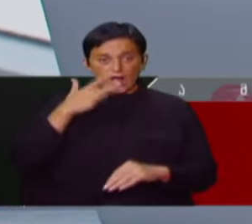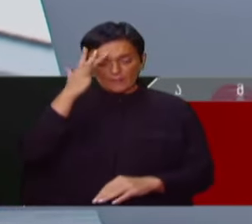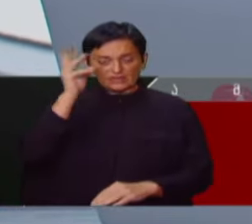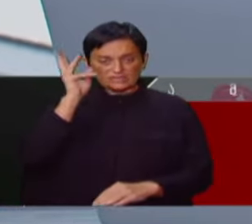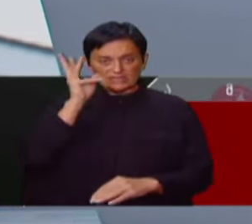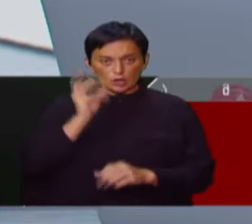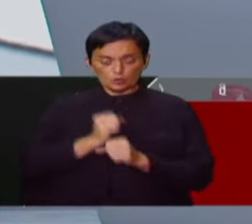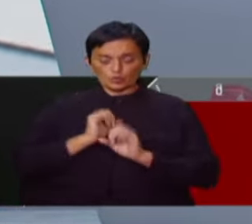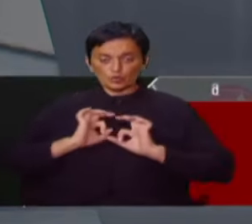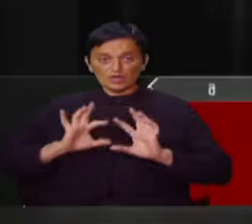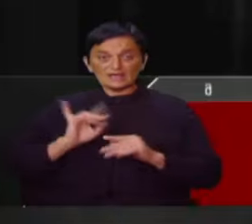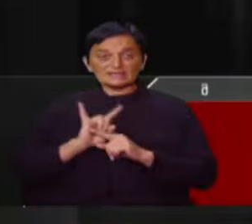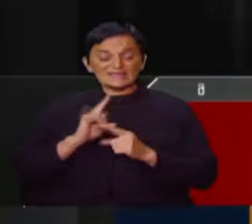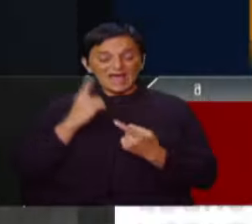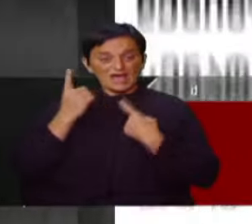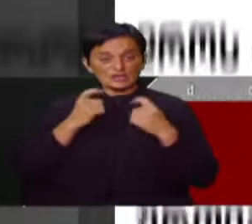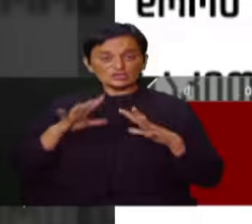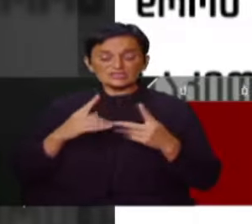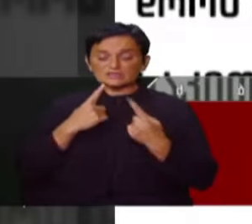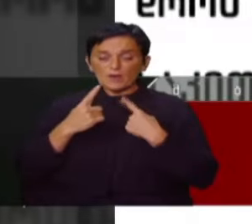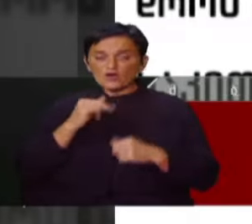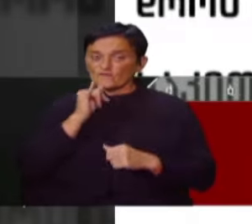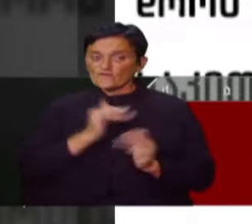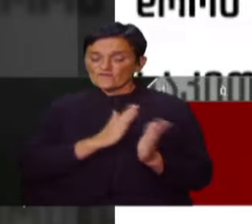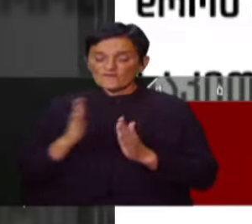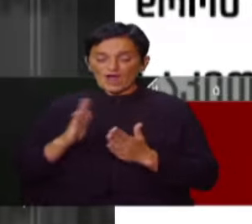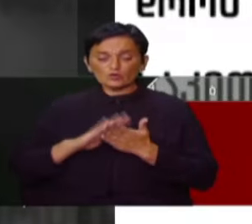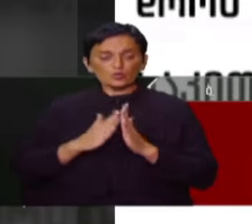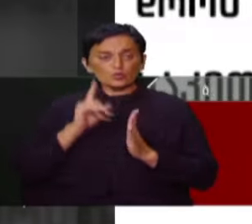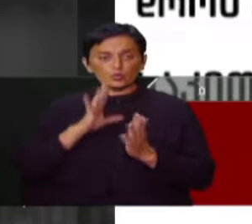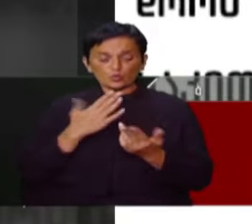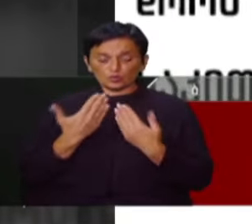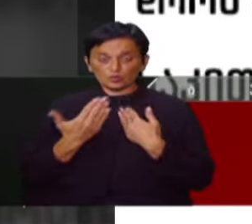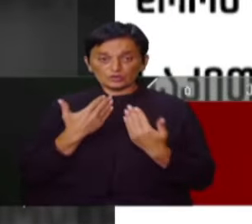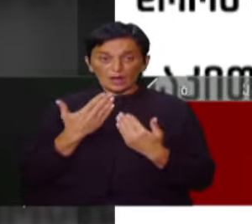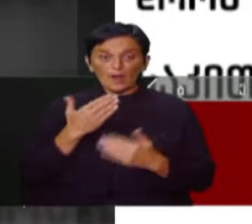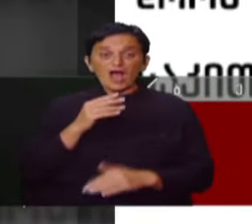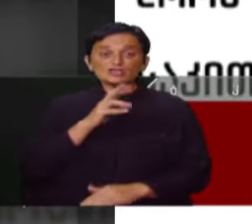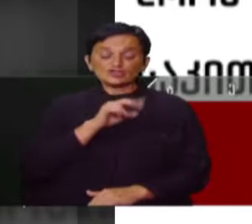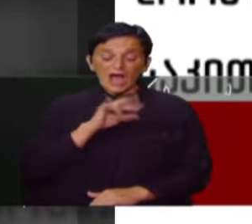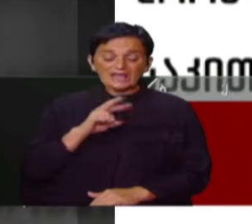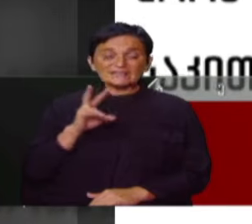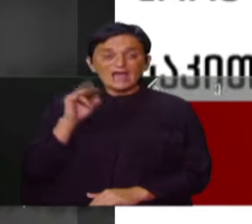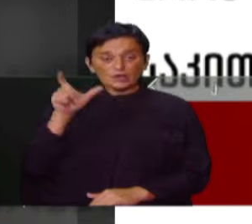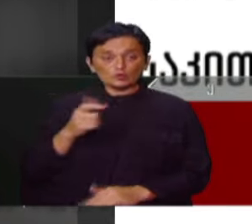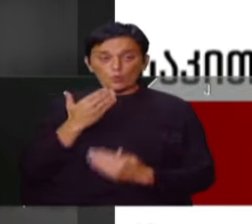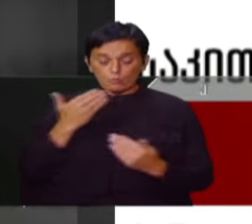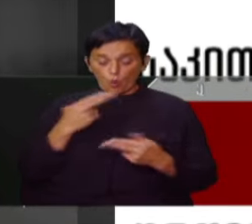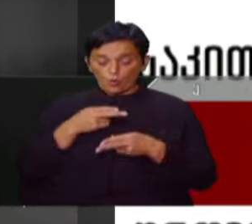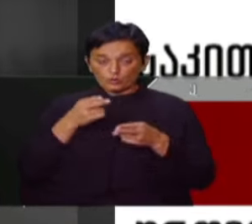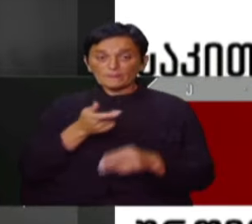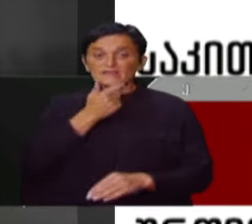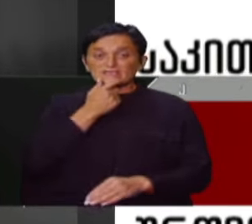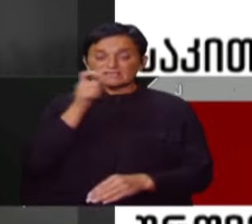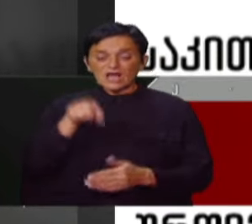saelchom gaaketa. Dezinformatsia da spekulatsia ver moagvarebs utakhloebas senatori Shahinise da Congressman Turner-is bolo vizitisas prezident